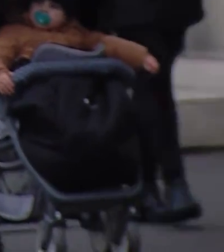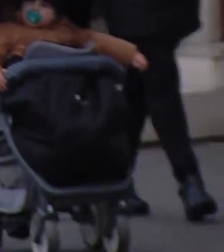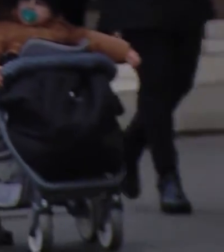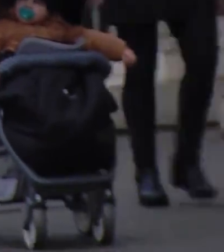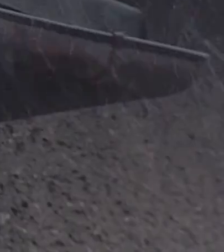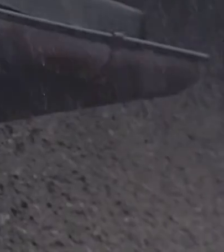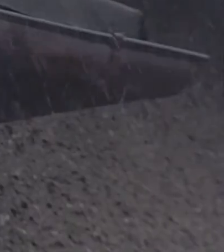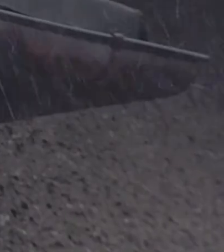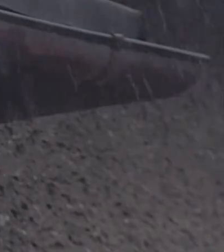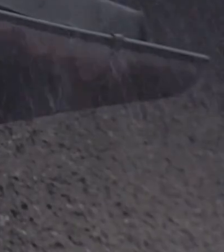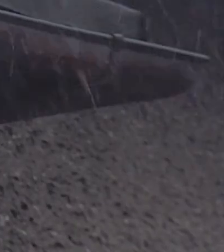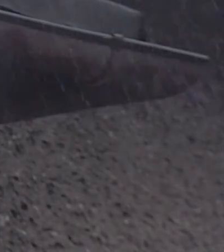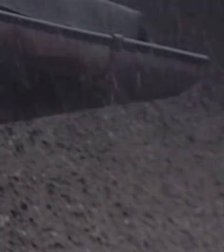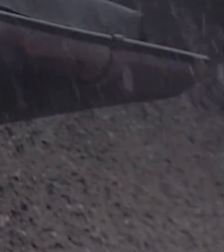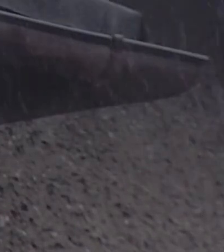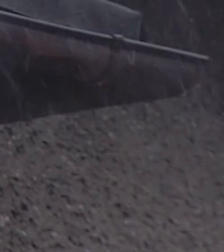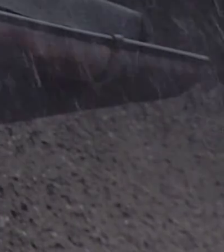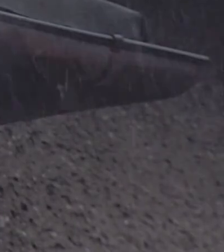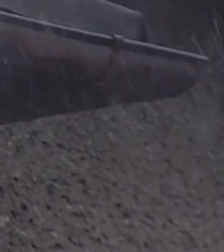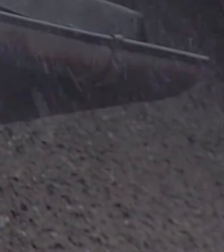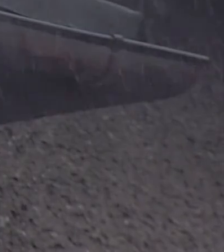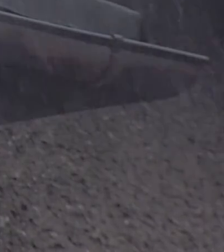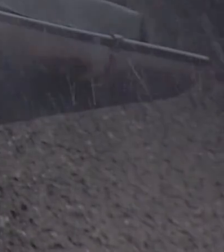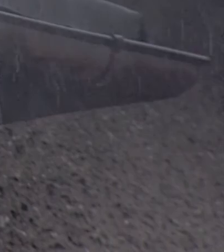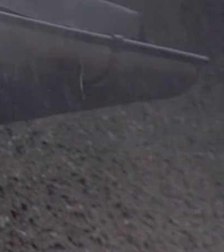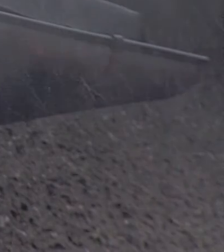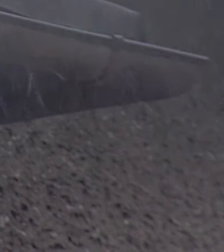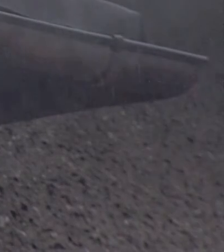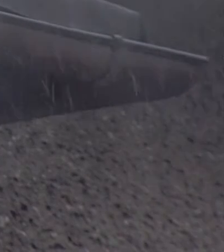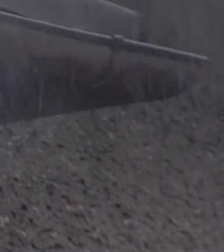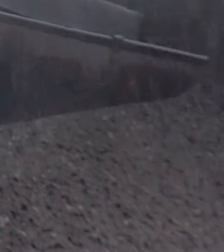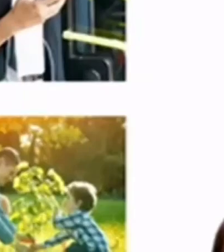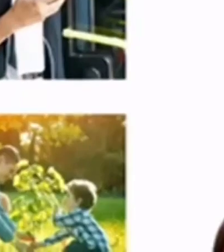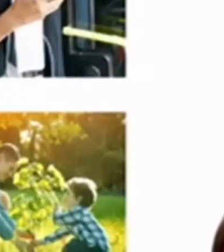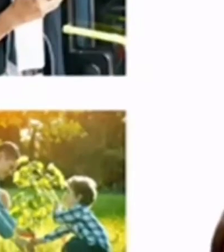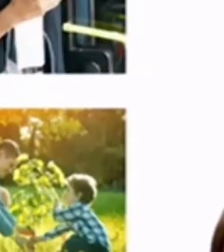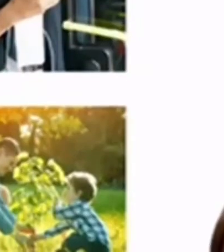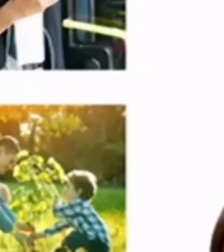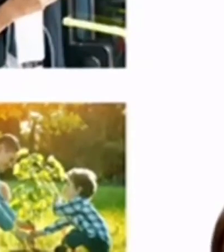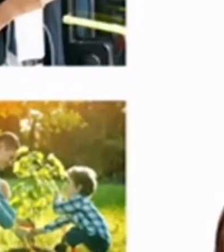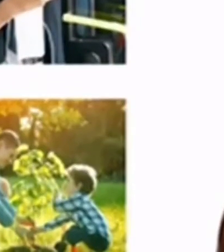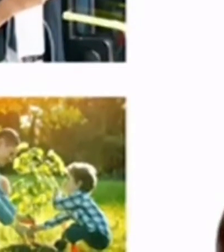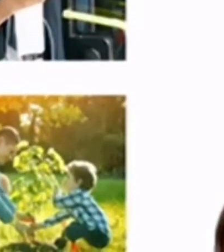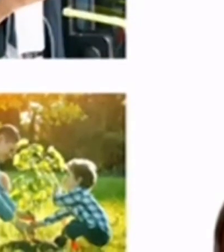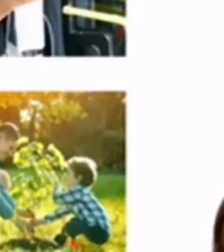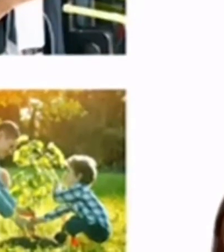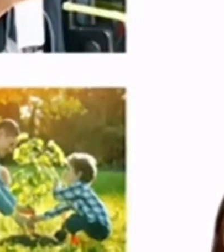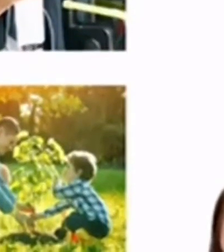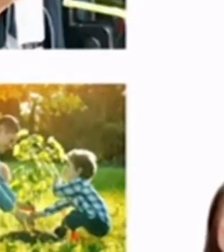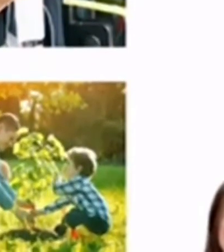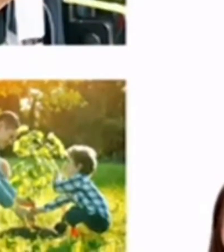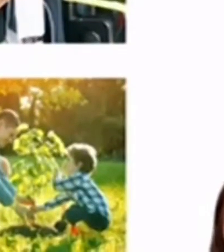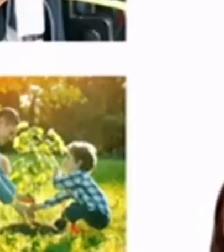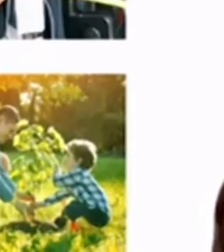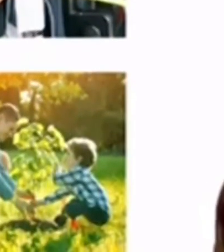W jego ramach powstała platforma i aplikacja mobilna Smog Stop. Jest to kampania, która powstała we współpracy ze wspaniałymi